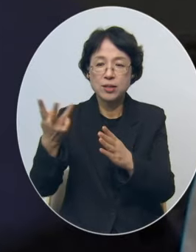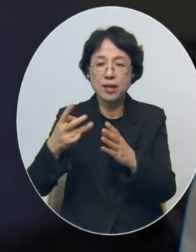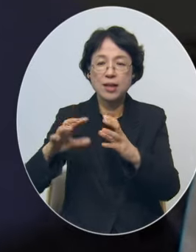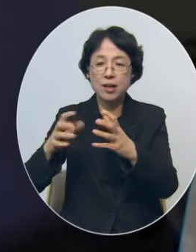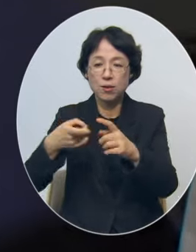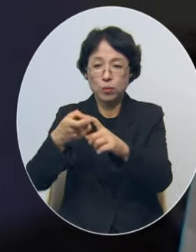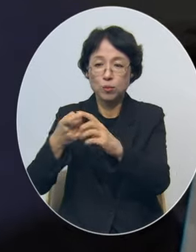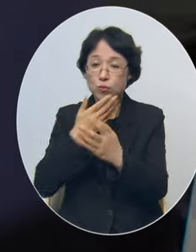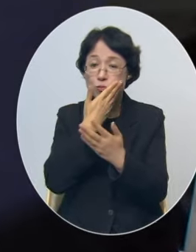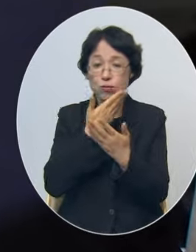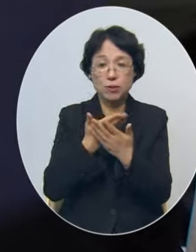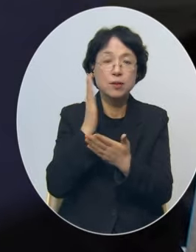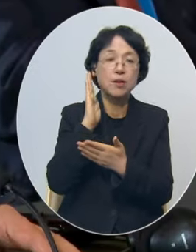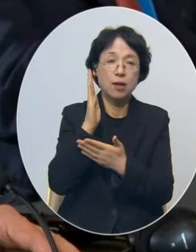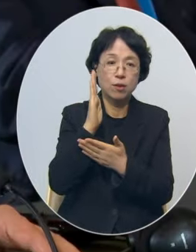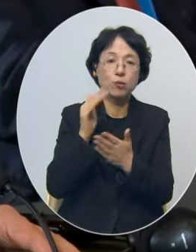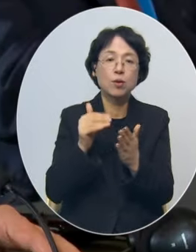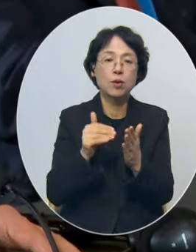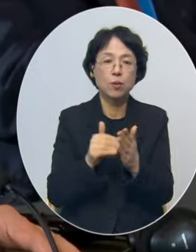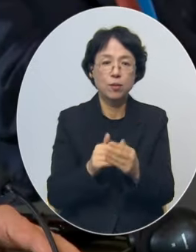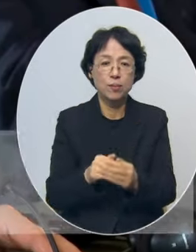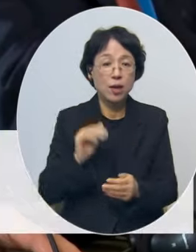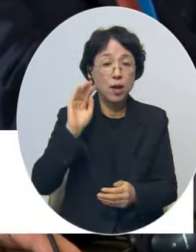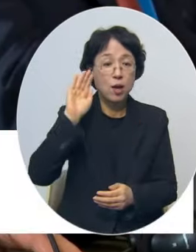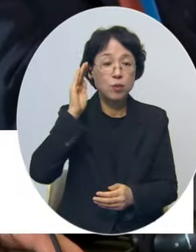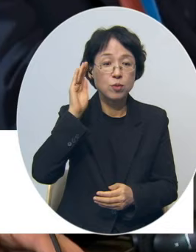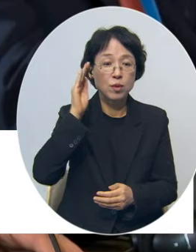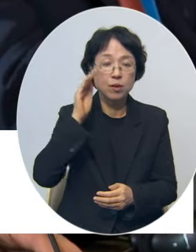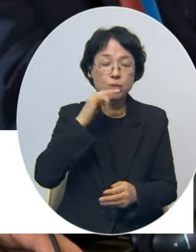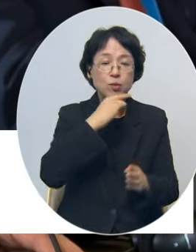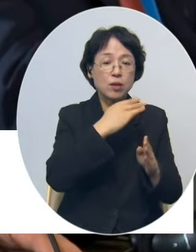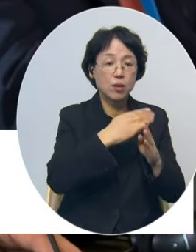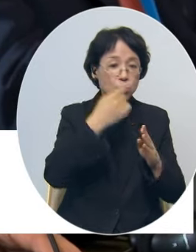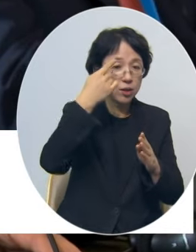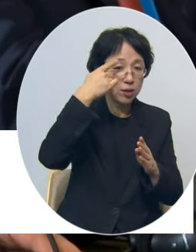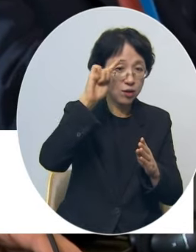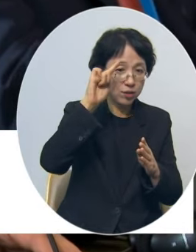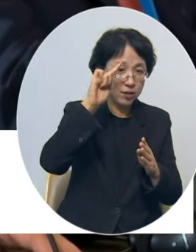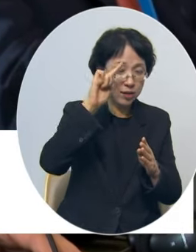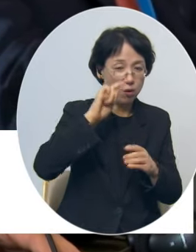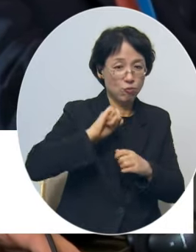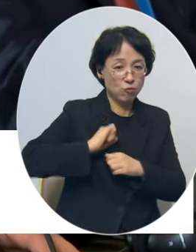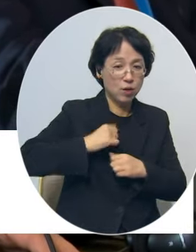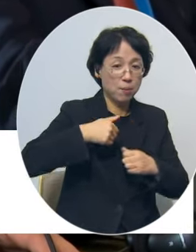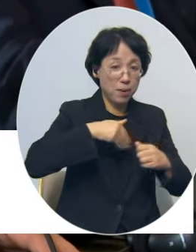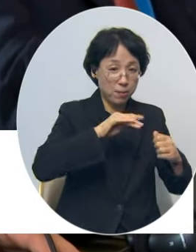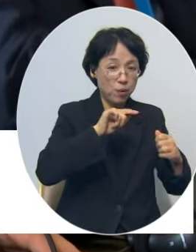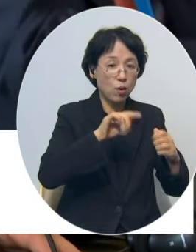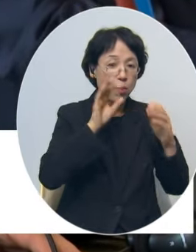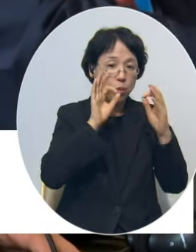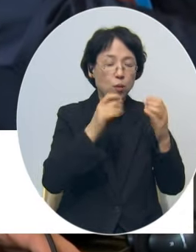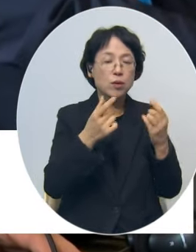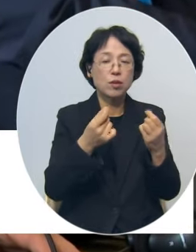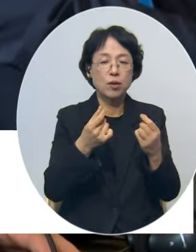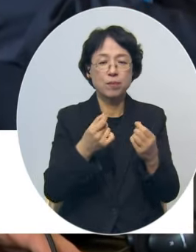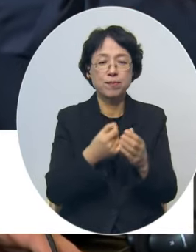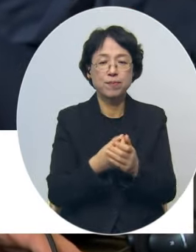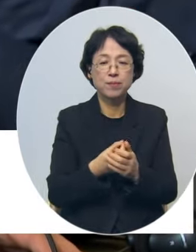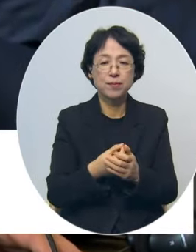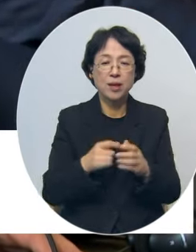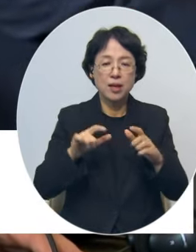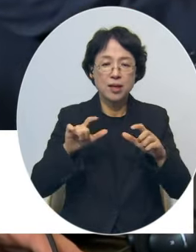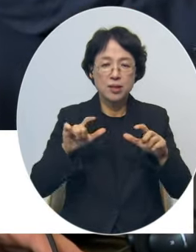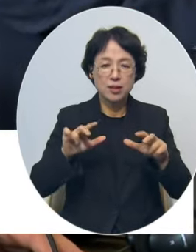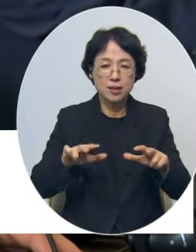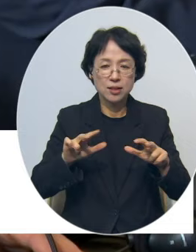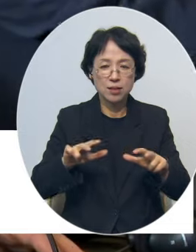중요성을 다시 한번 강조하고 최근 북한군의 러시아 파병에서 볼 수 있듯이